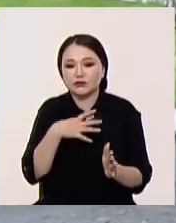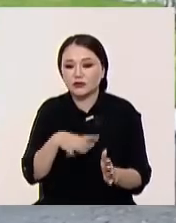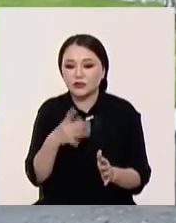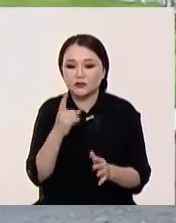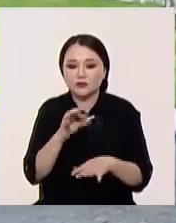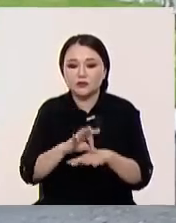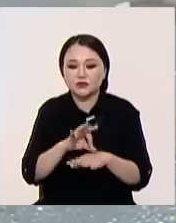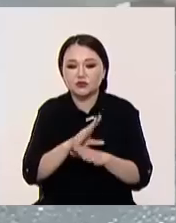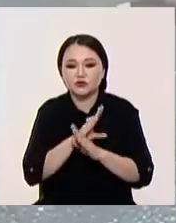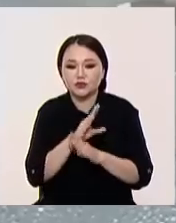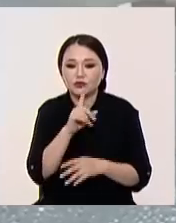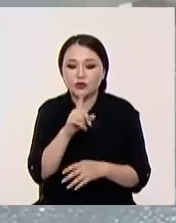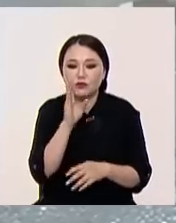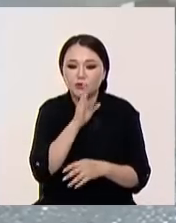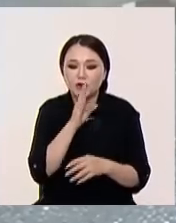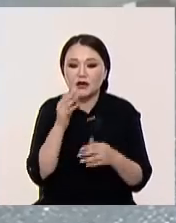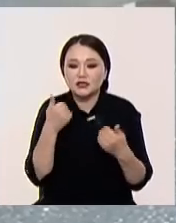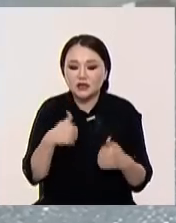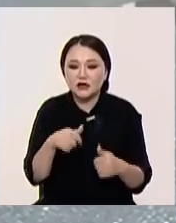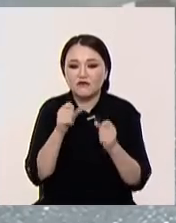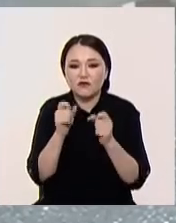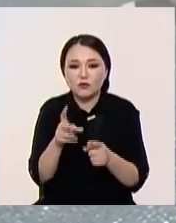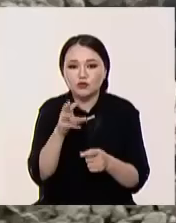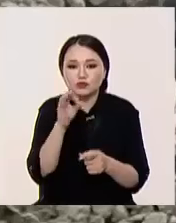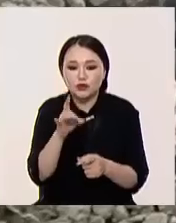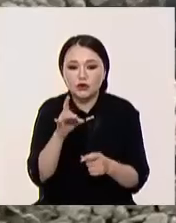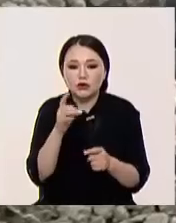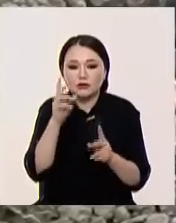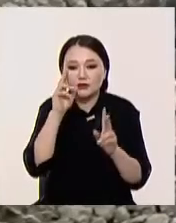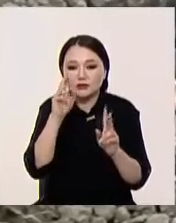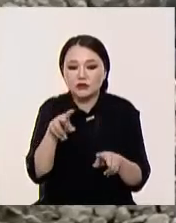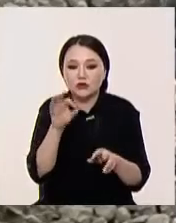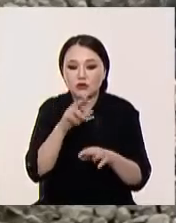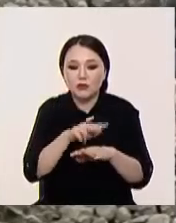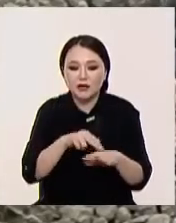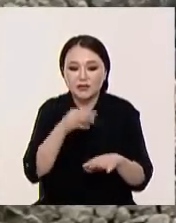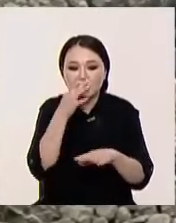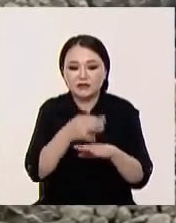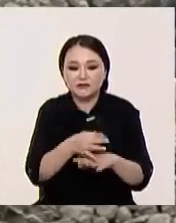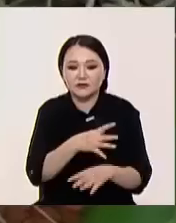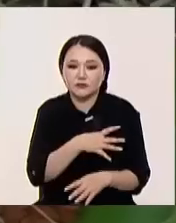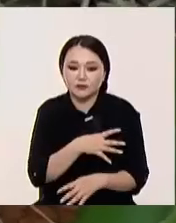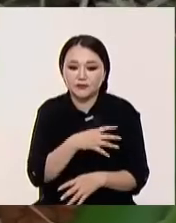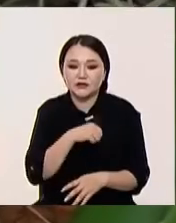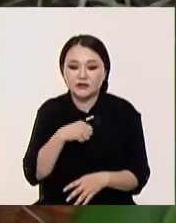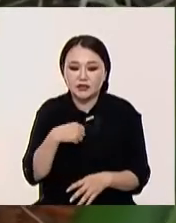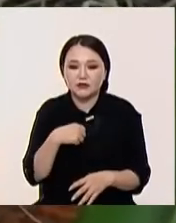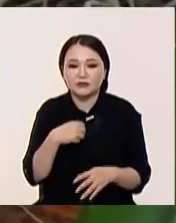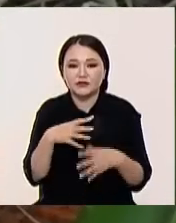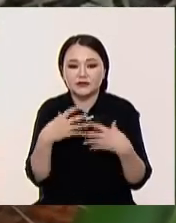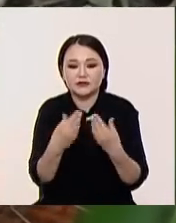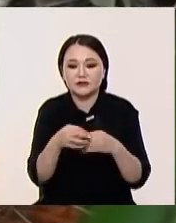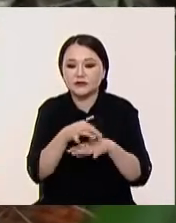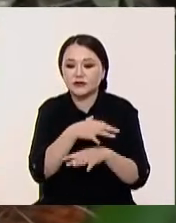ауырып кайтыс болгон, бирок баласынын мүрдөсү кокуска тасталганын билмедим деп полицияга жооп берипти. Өзү турмуш